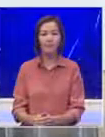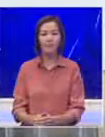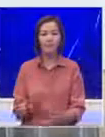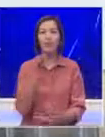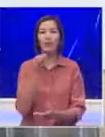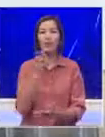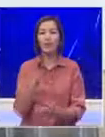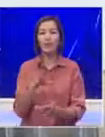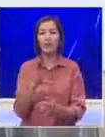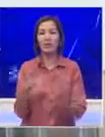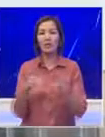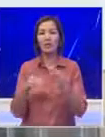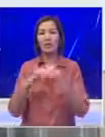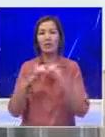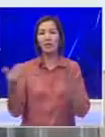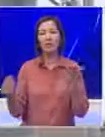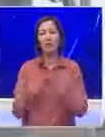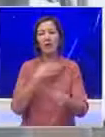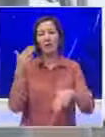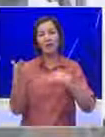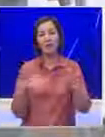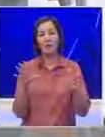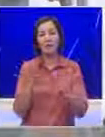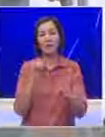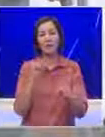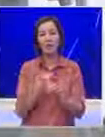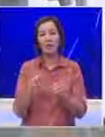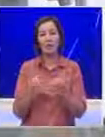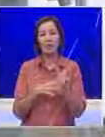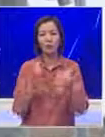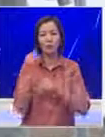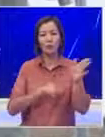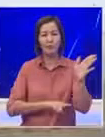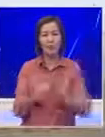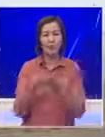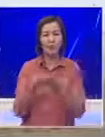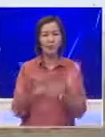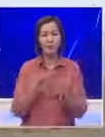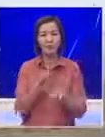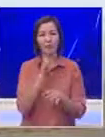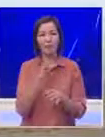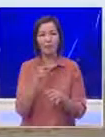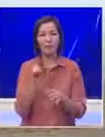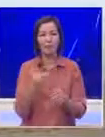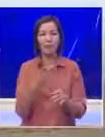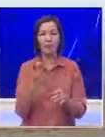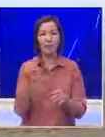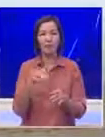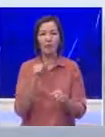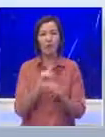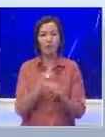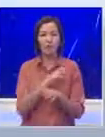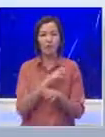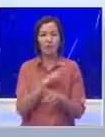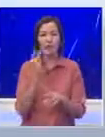Шелек дәлізіндегі жаңа жел электр станциясының құрылысы 2019 жылы басталған. Пандемия салдарынан 1,5 жылға тұрып